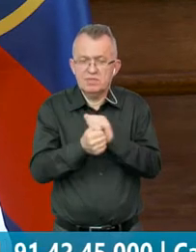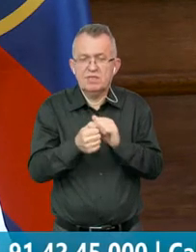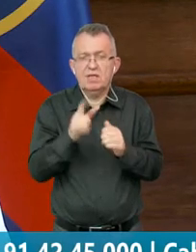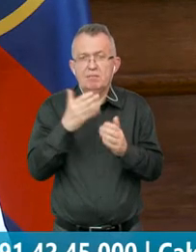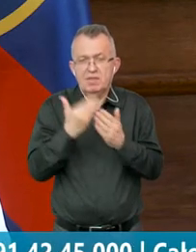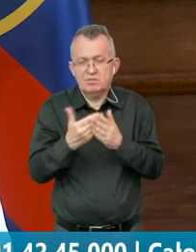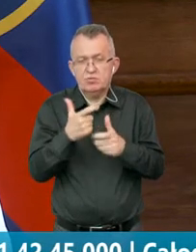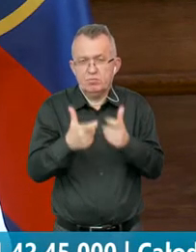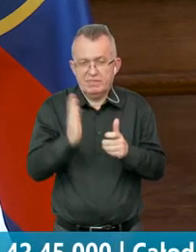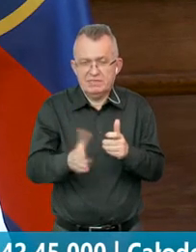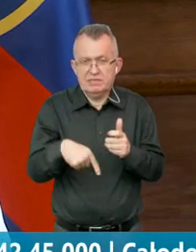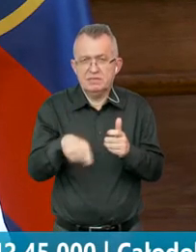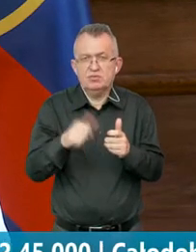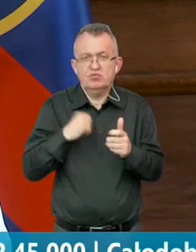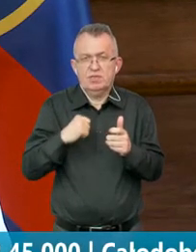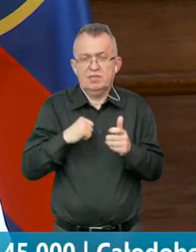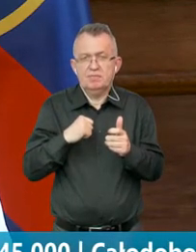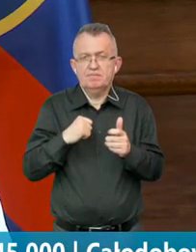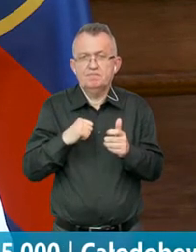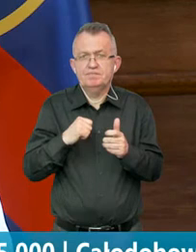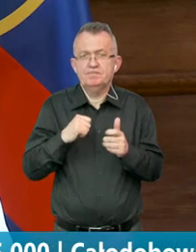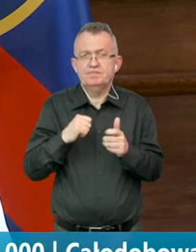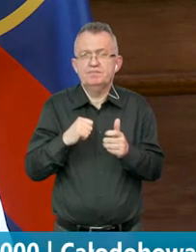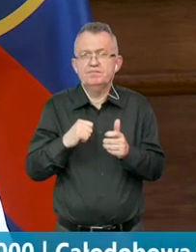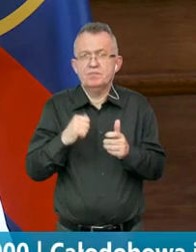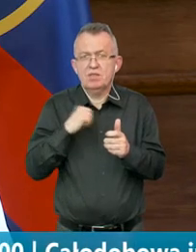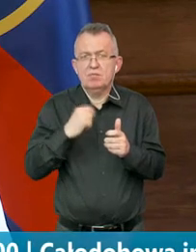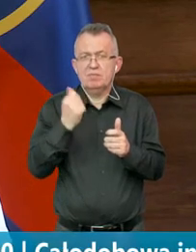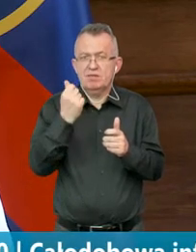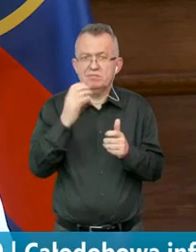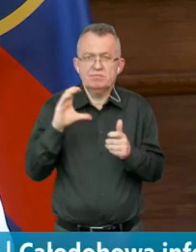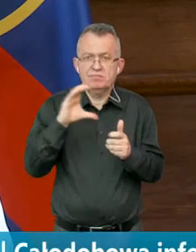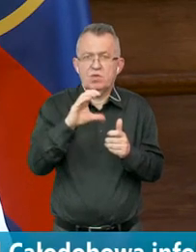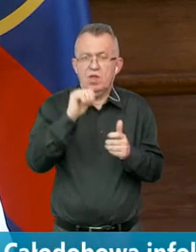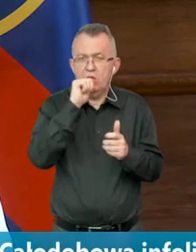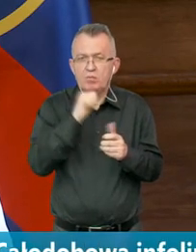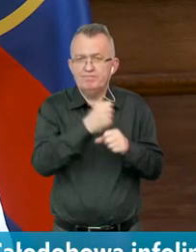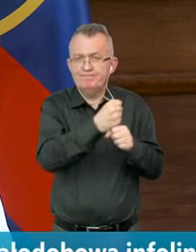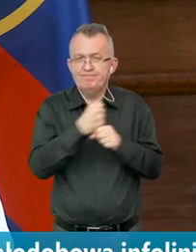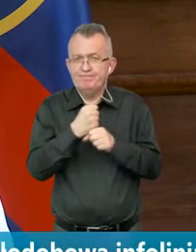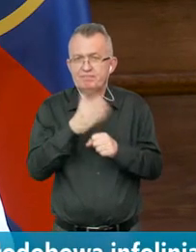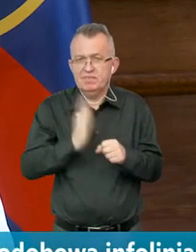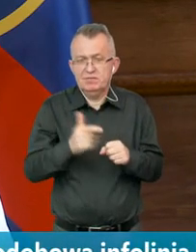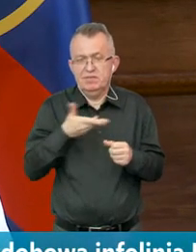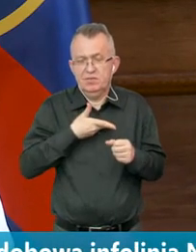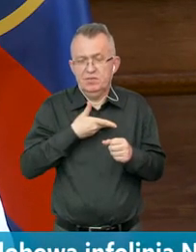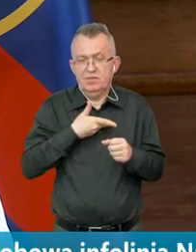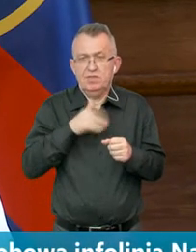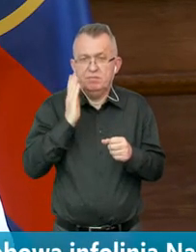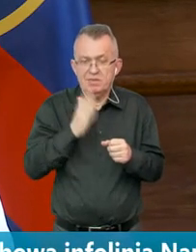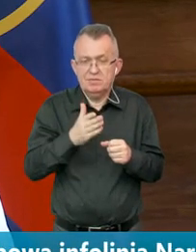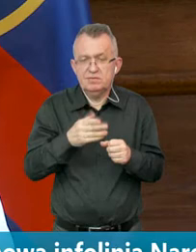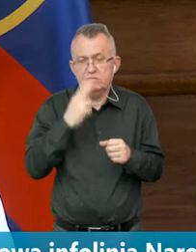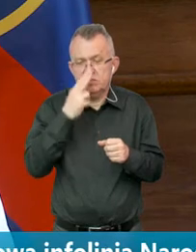będzie zrobione. Czekamy na pulę środków unijnych z nowej perspektywy. Zobaczymy, czy tam ta trasa będzie